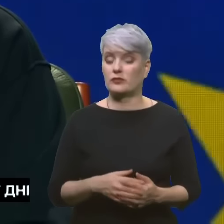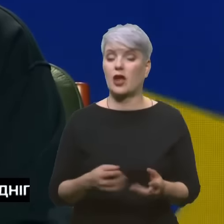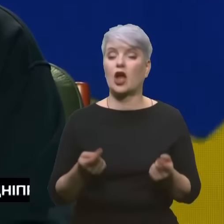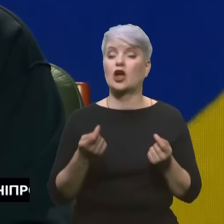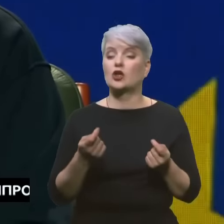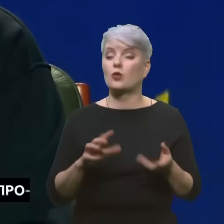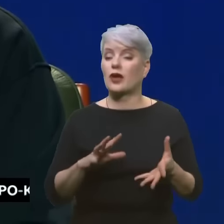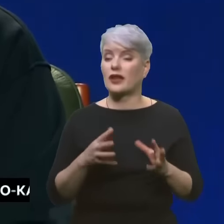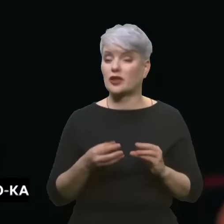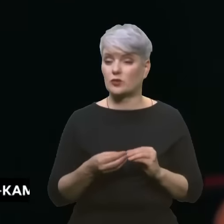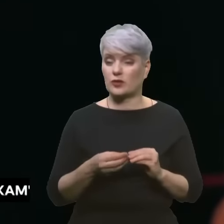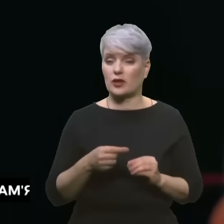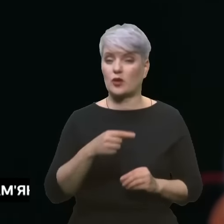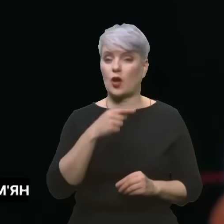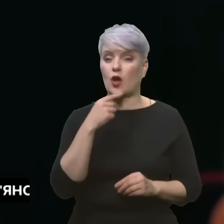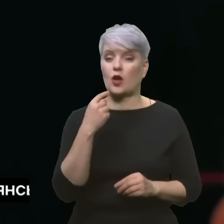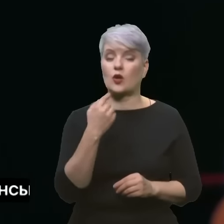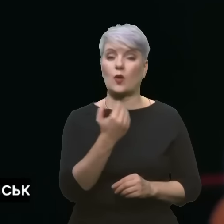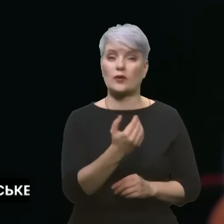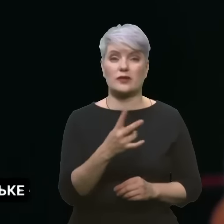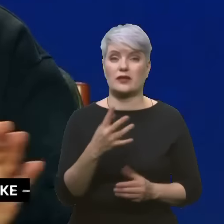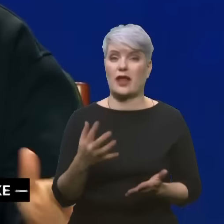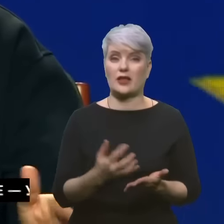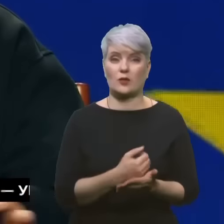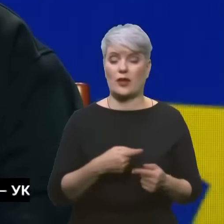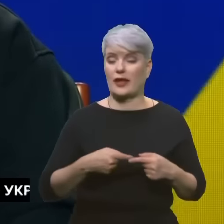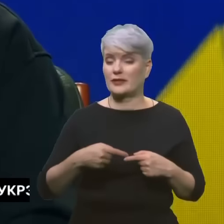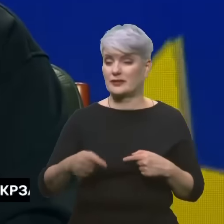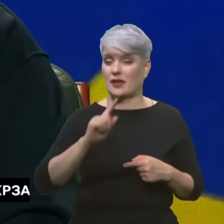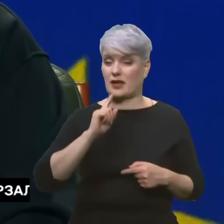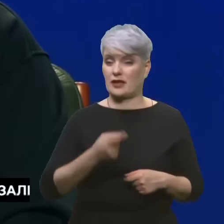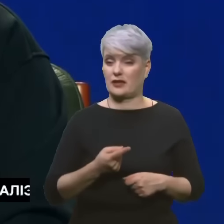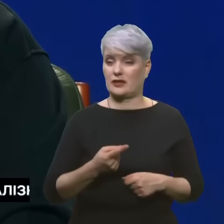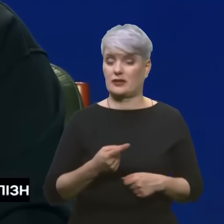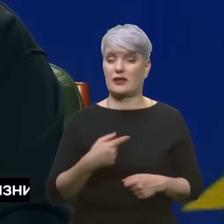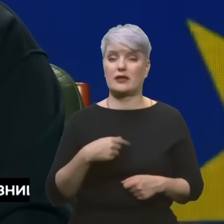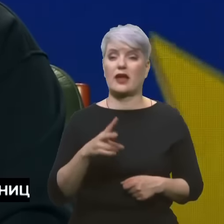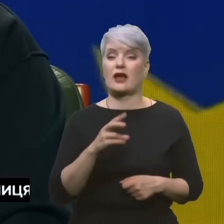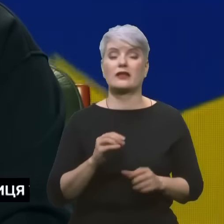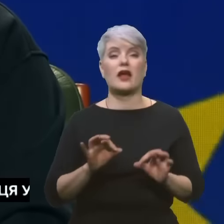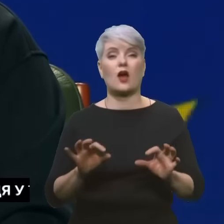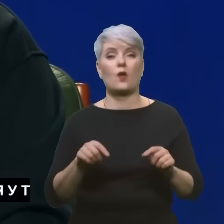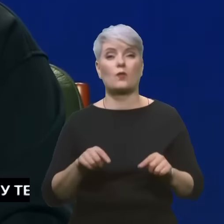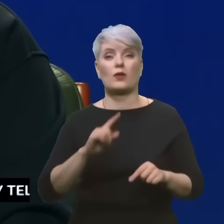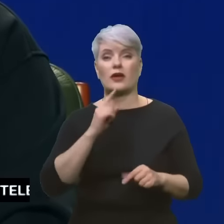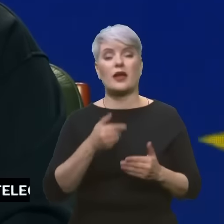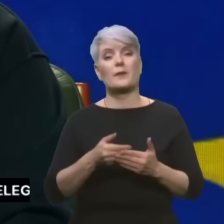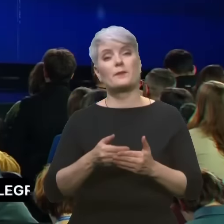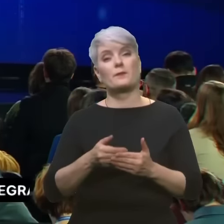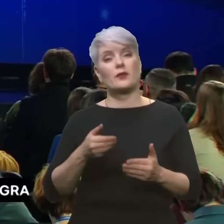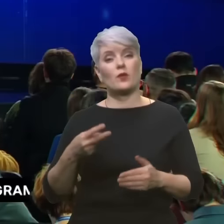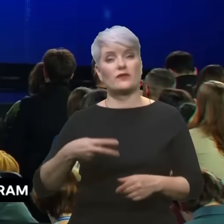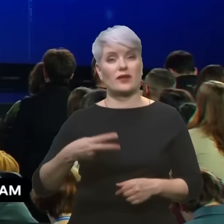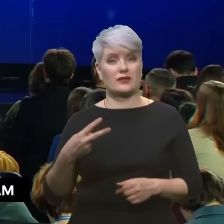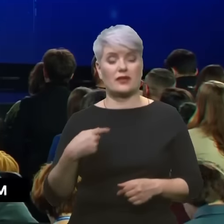жодного результату Росія не досягла за цей рік. Я не характеризую рік минулий, 22-й,